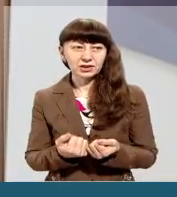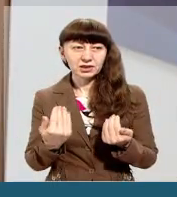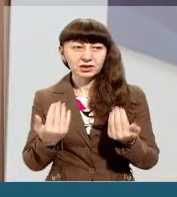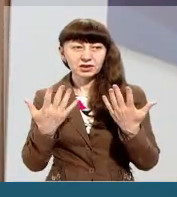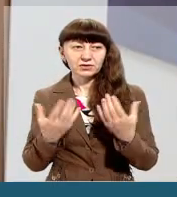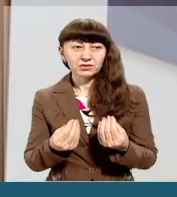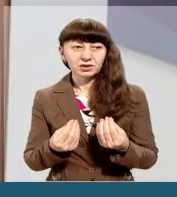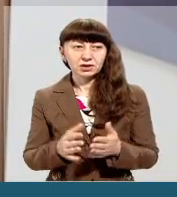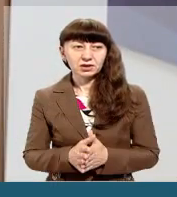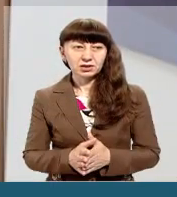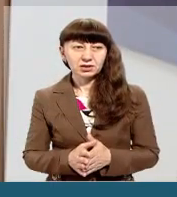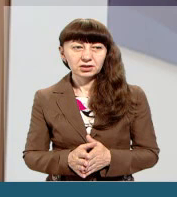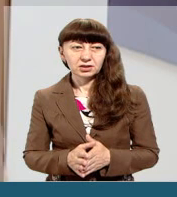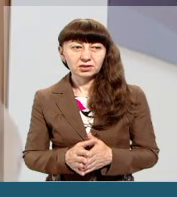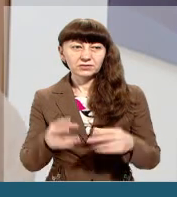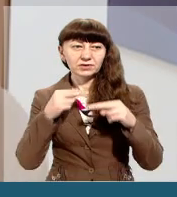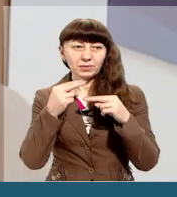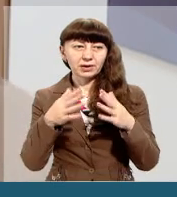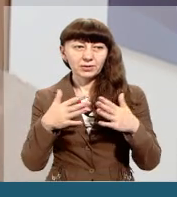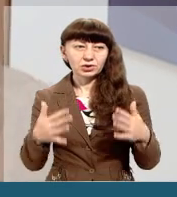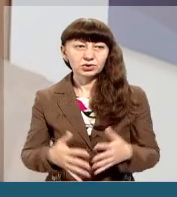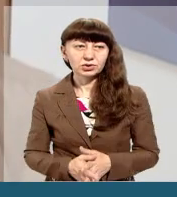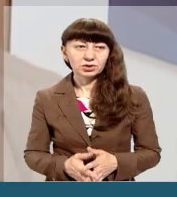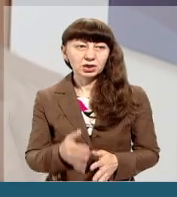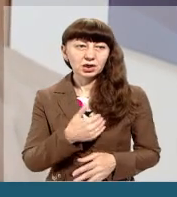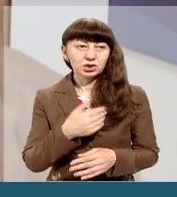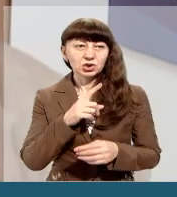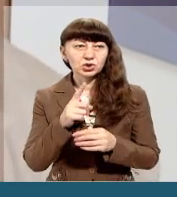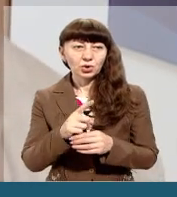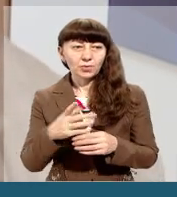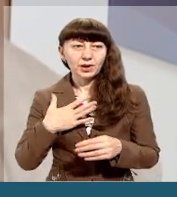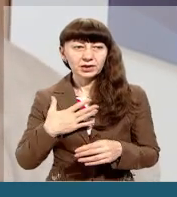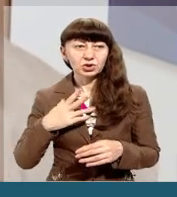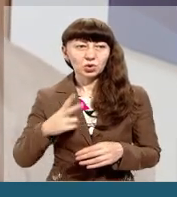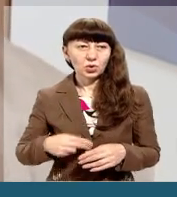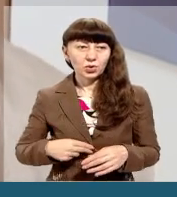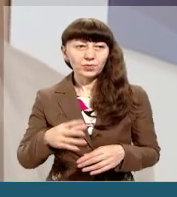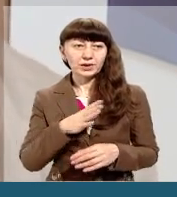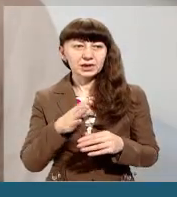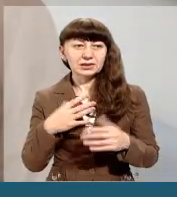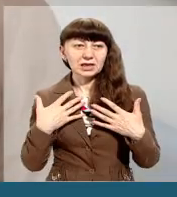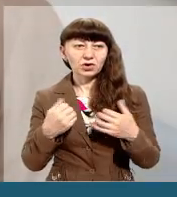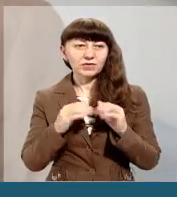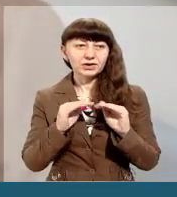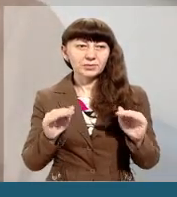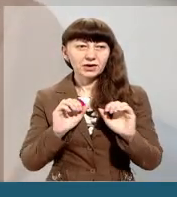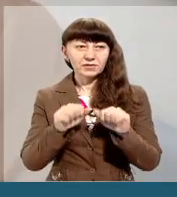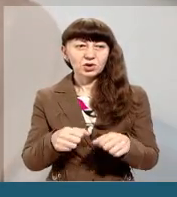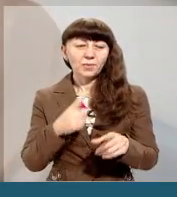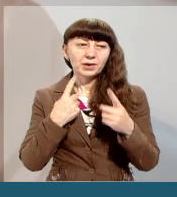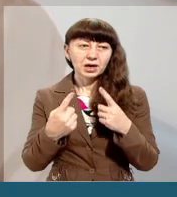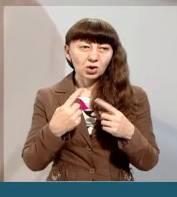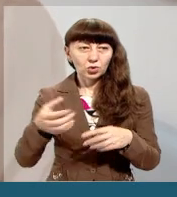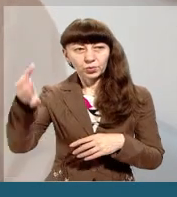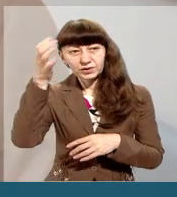настоящее время репродуктивному здоровью уделяется большое внимание. Я хотела бы, чтобы моей дочери были здоровые дети. По возможности